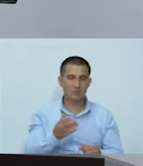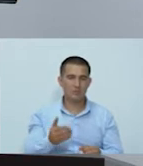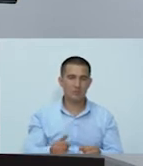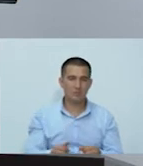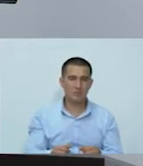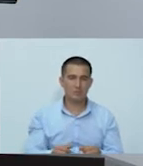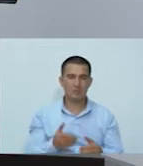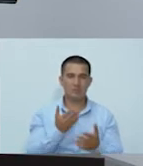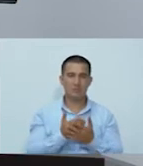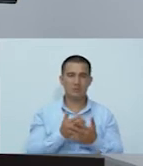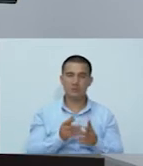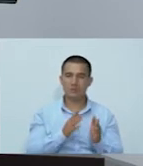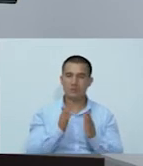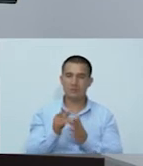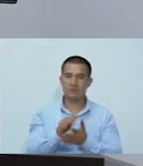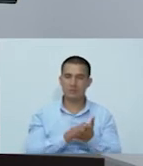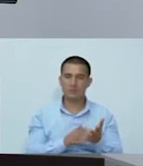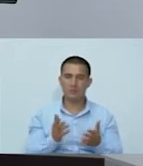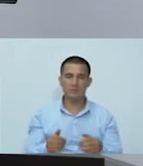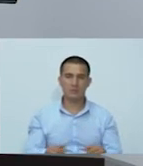Va so'nggi elementimiz